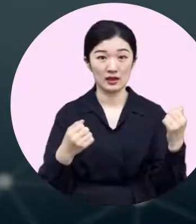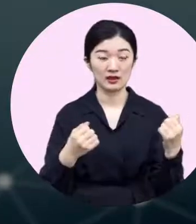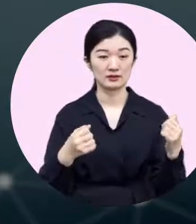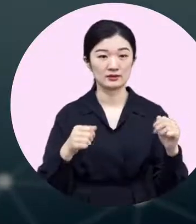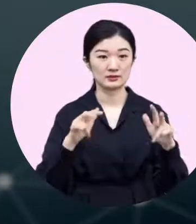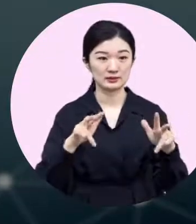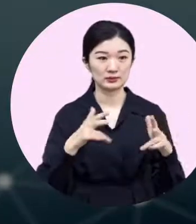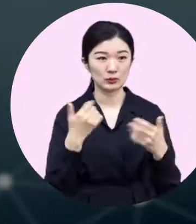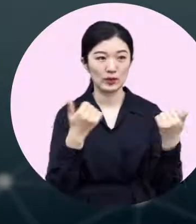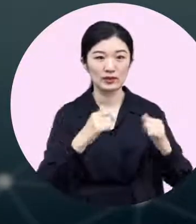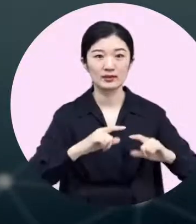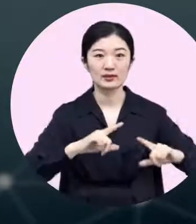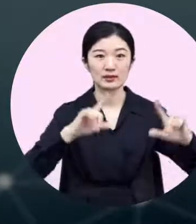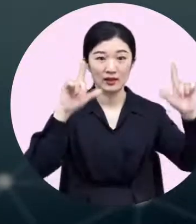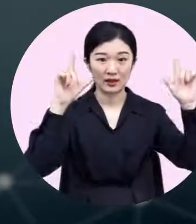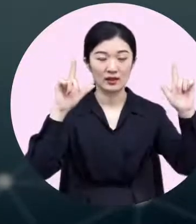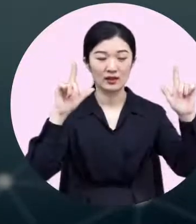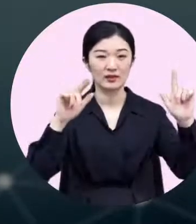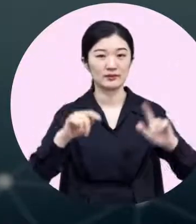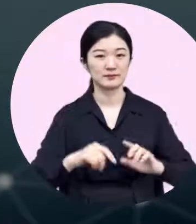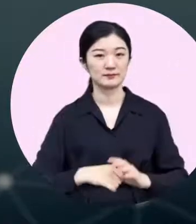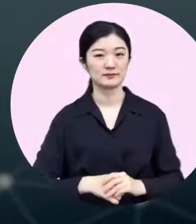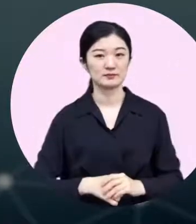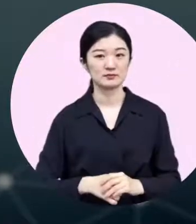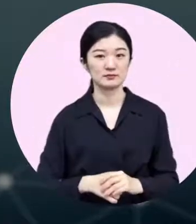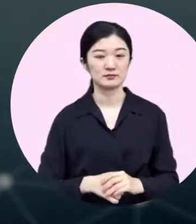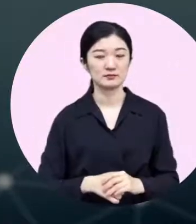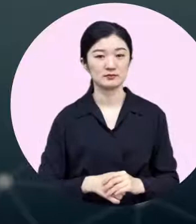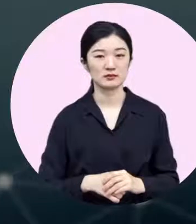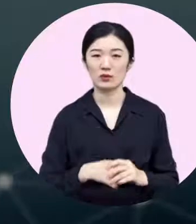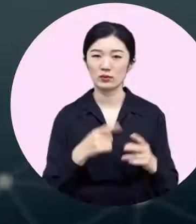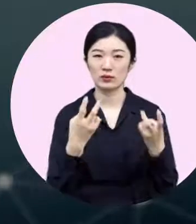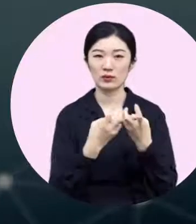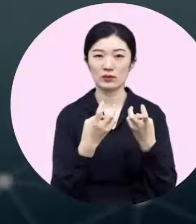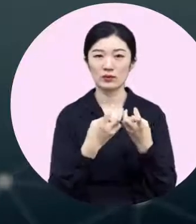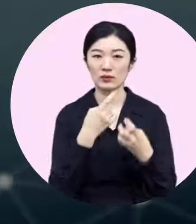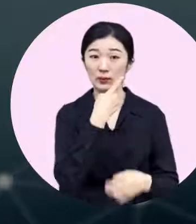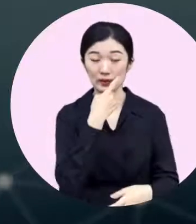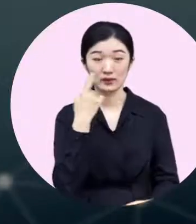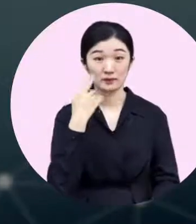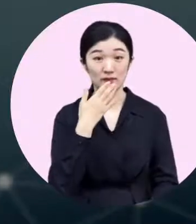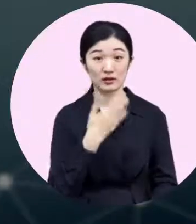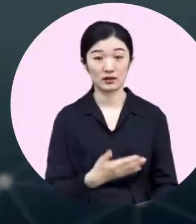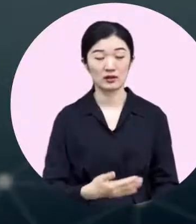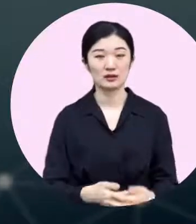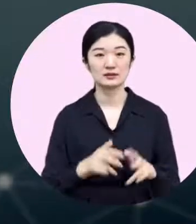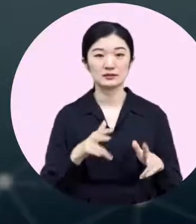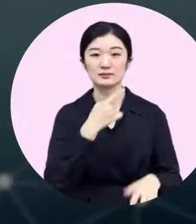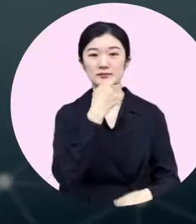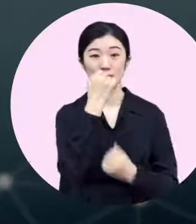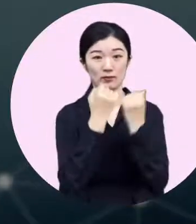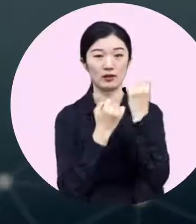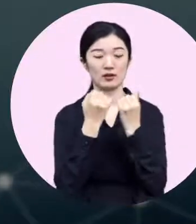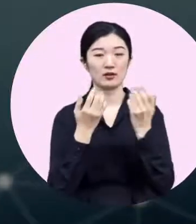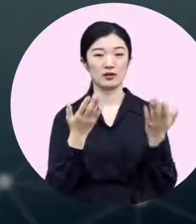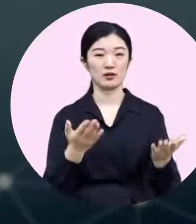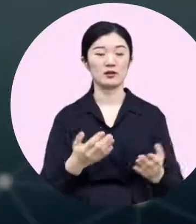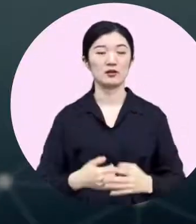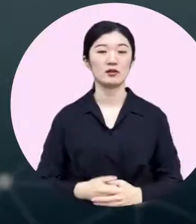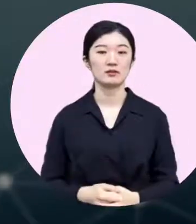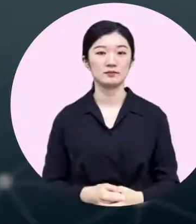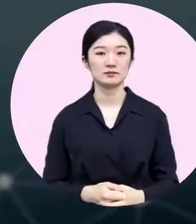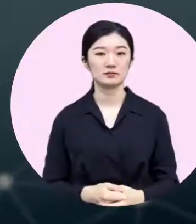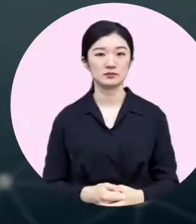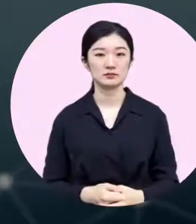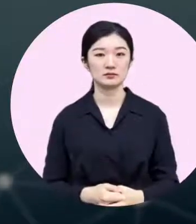그 날짜가 됐다라고 가정을 하고 어디 가서 이제 이 예약을 확인할 수 있는지를 보여드리면